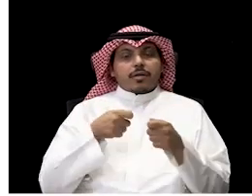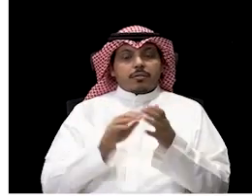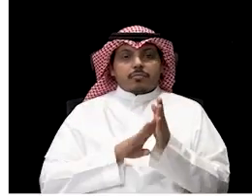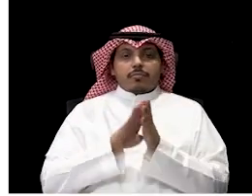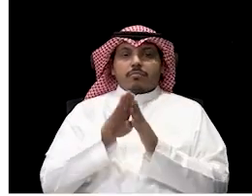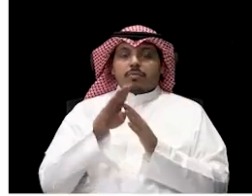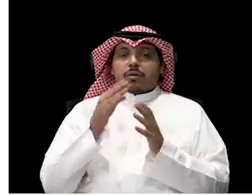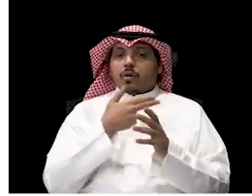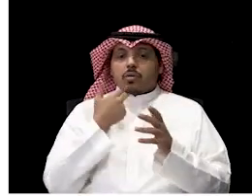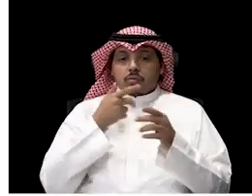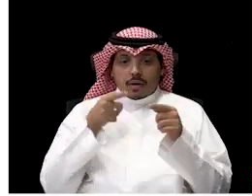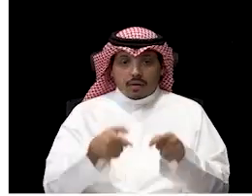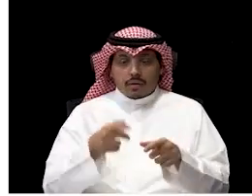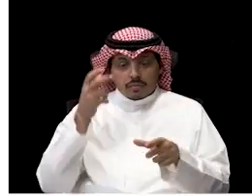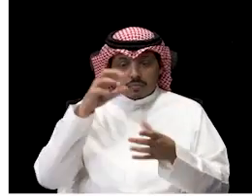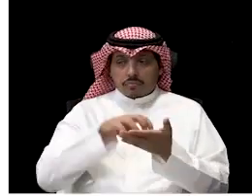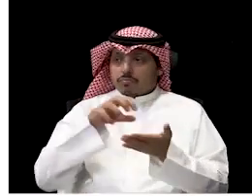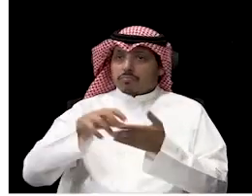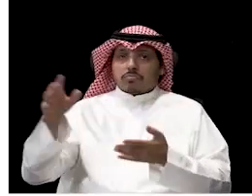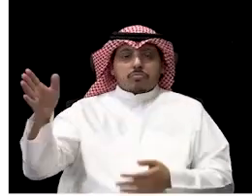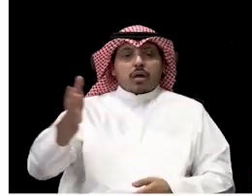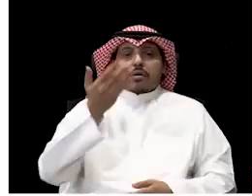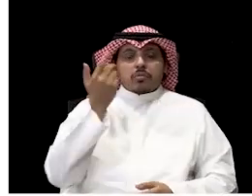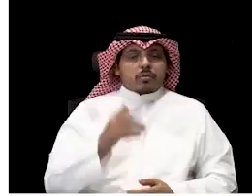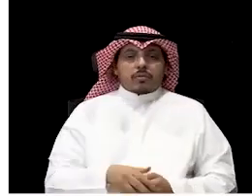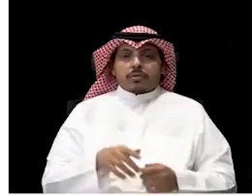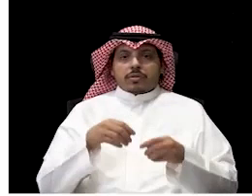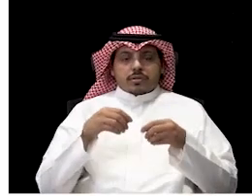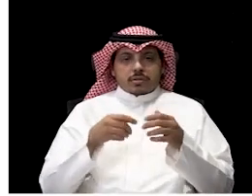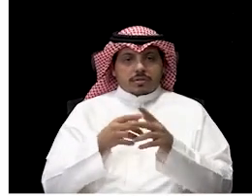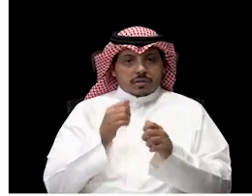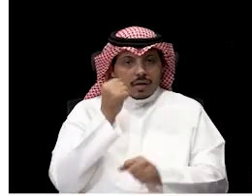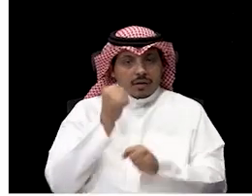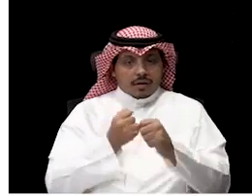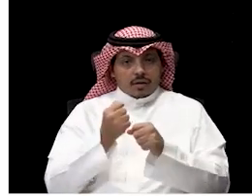أي دولة، حيث أنها تدخل في الصناعة والتصدير.